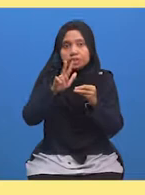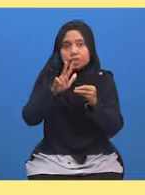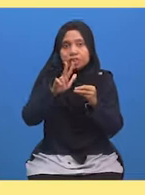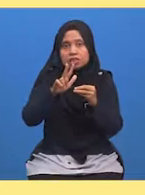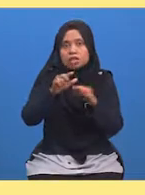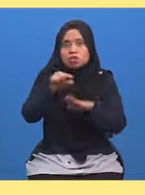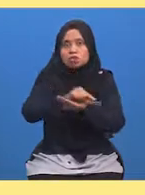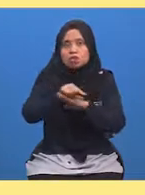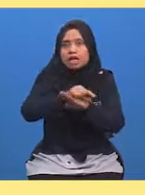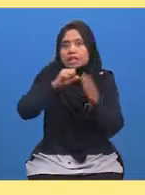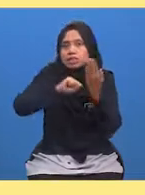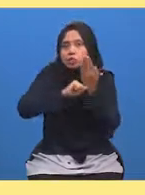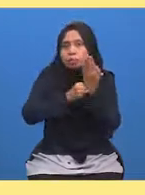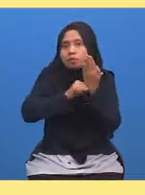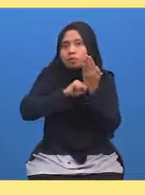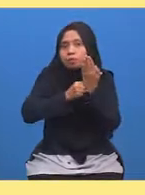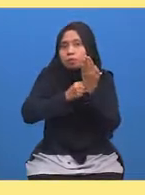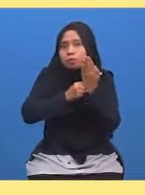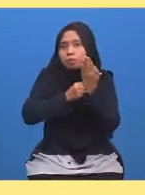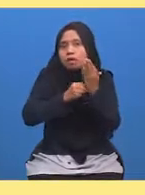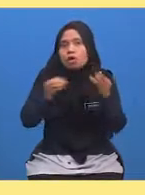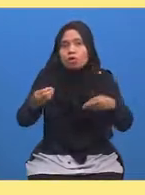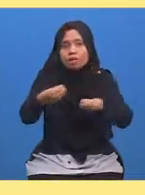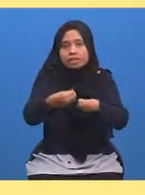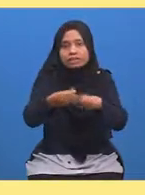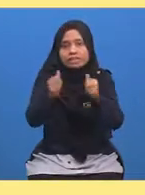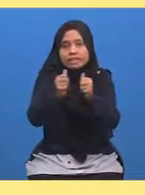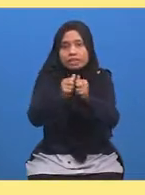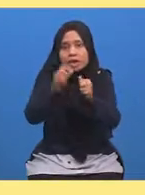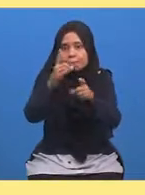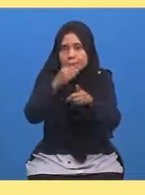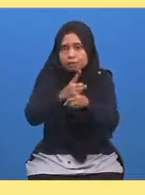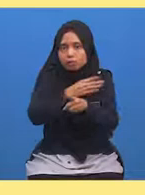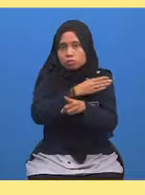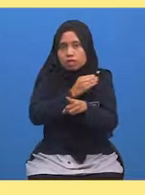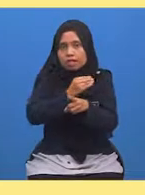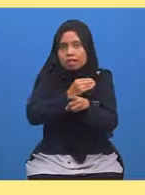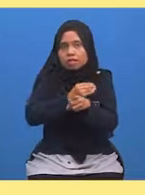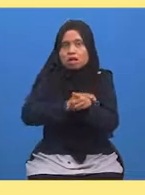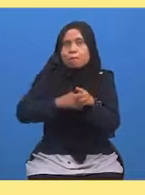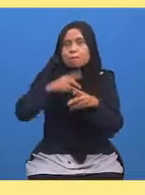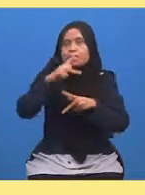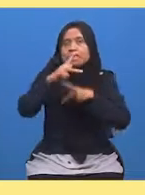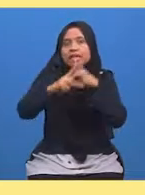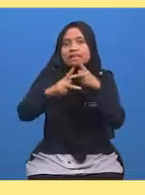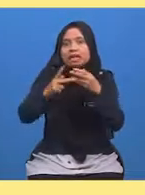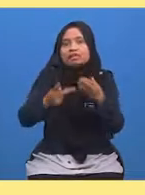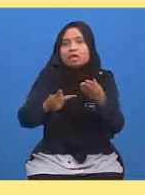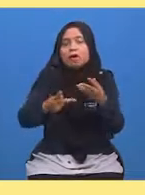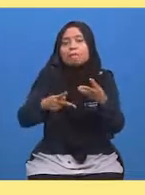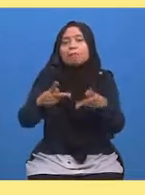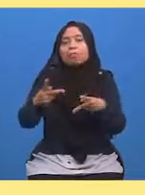menggunakan sumber-sumber organisasi dengan cekap. dan meningkatkan